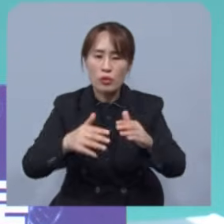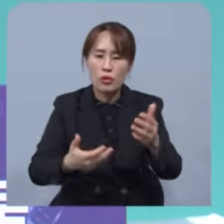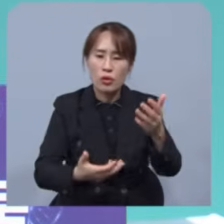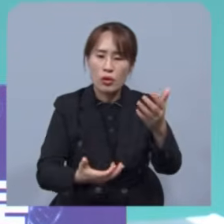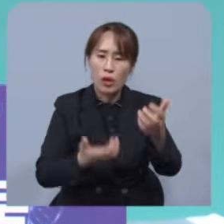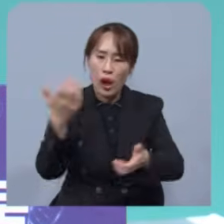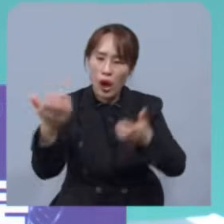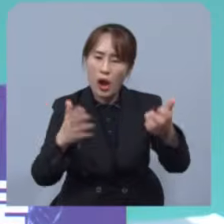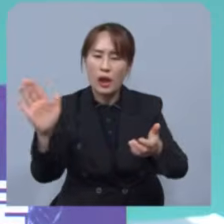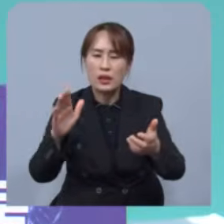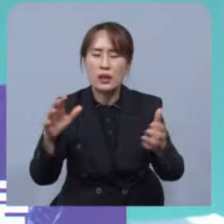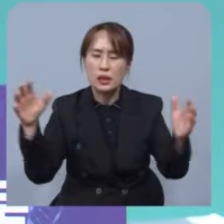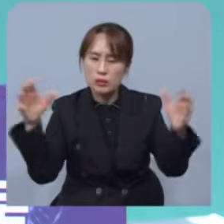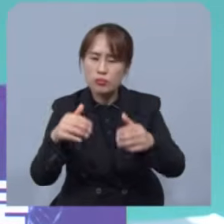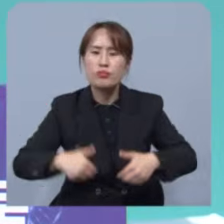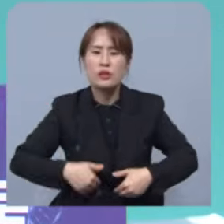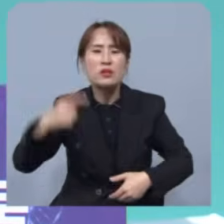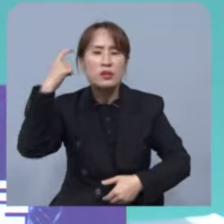되지 않을까.